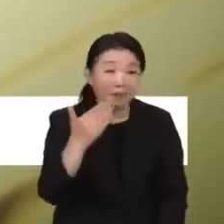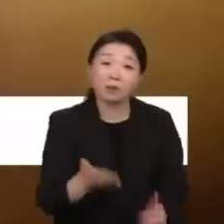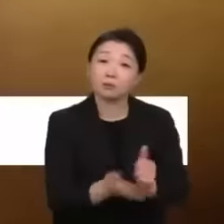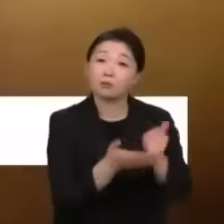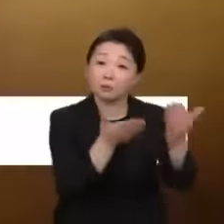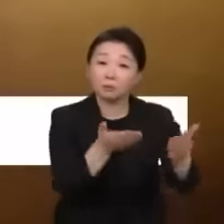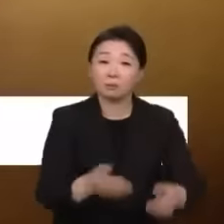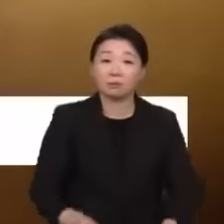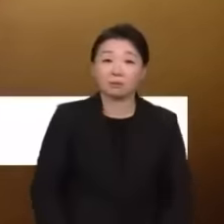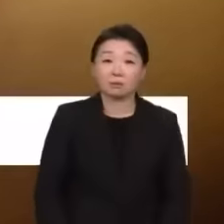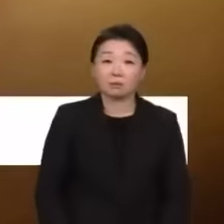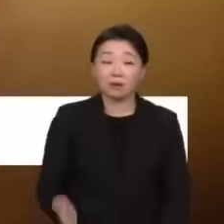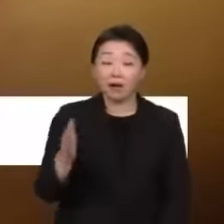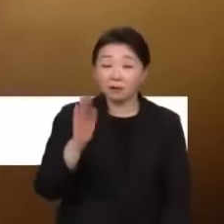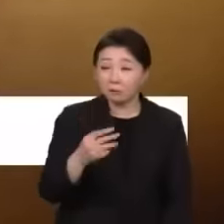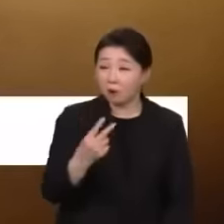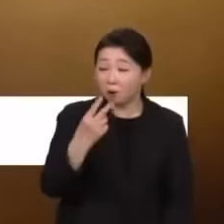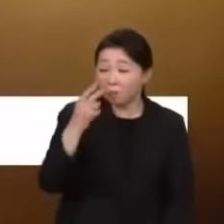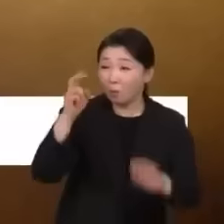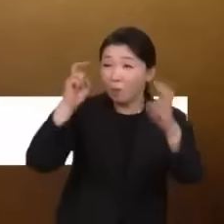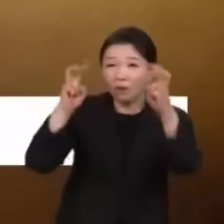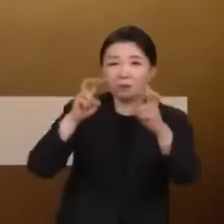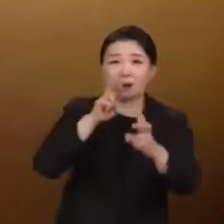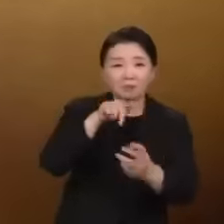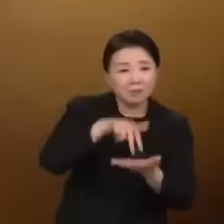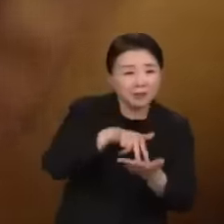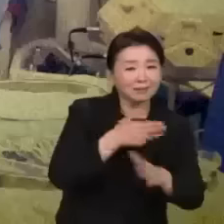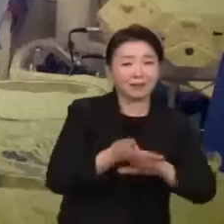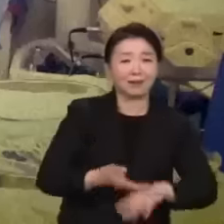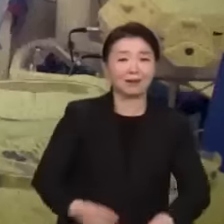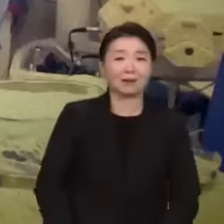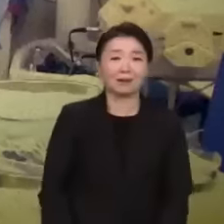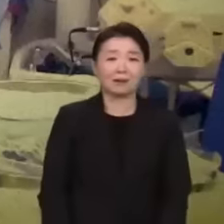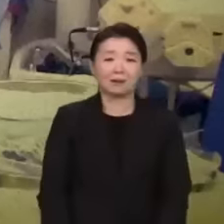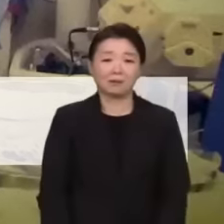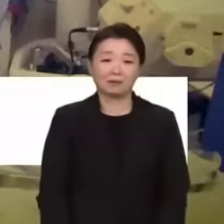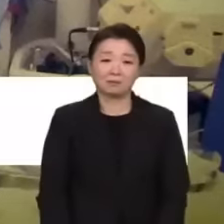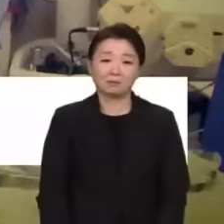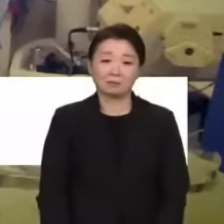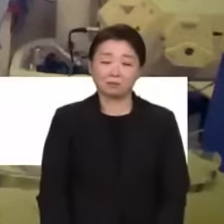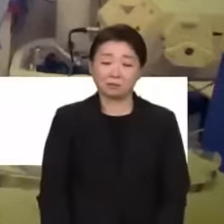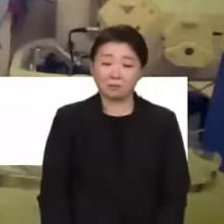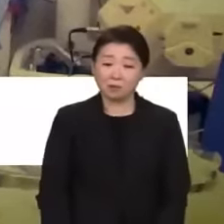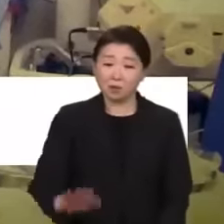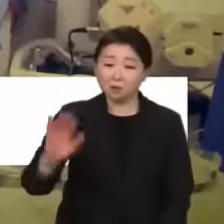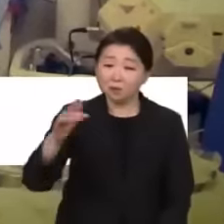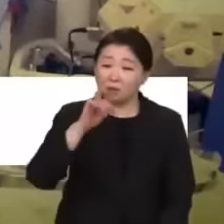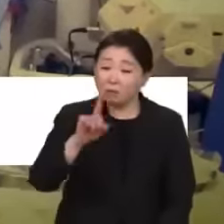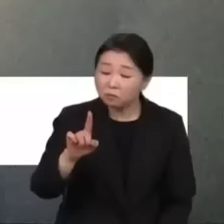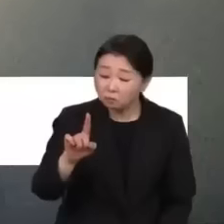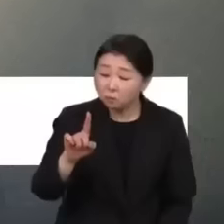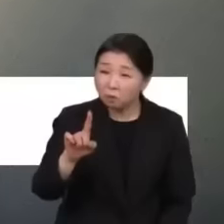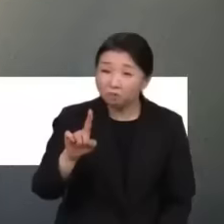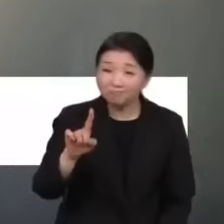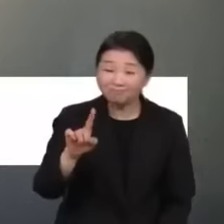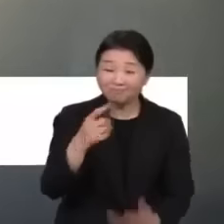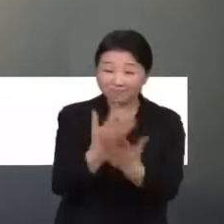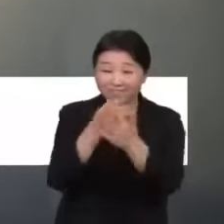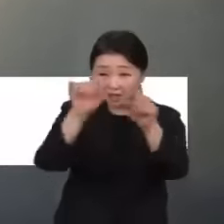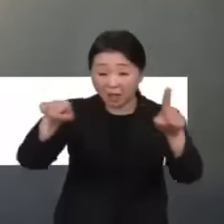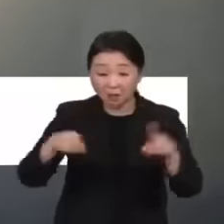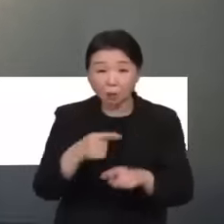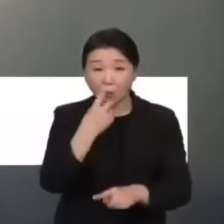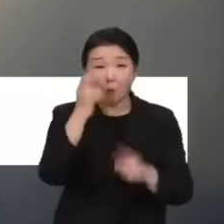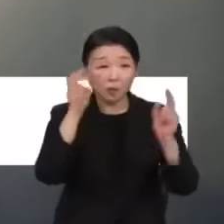추천했습니다. 하지만 보험사 말은 달랐습니다. 된다라는 거를 듣고 진단서랑 다 해서 보험회사에